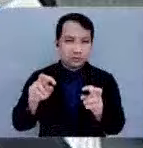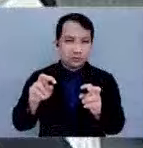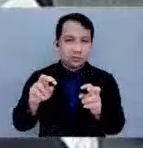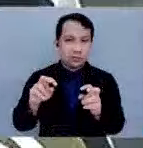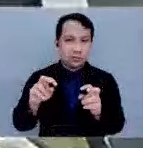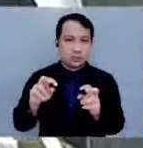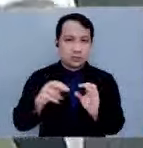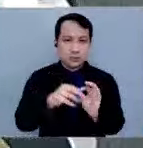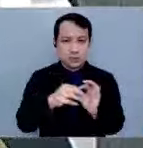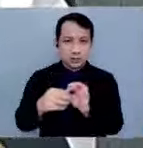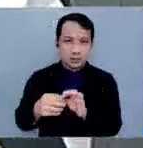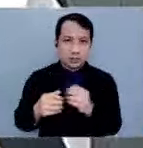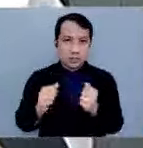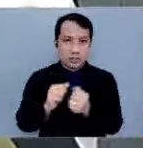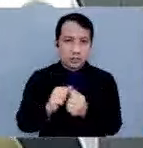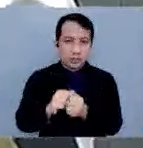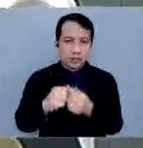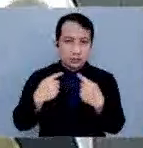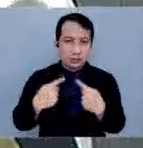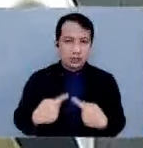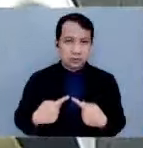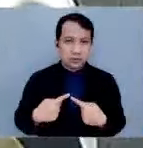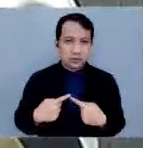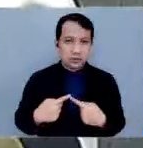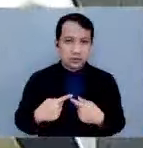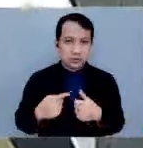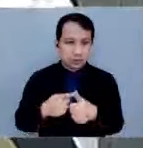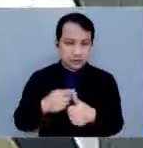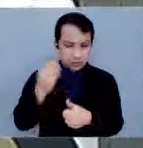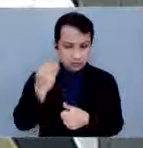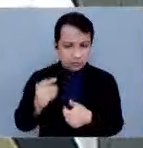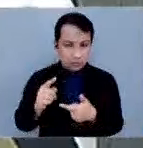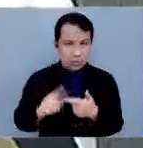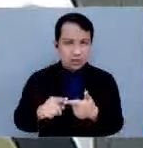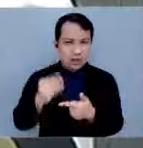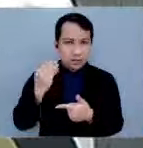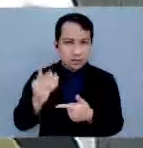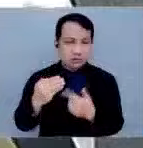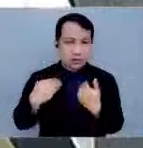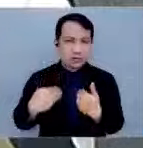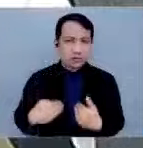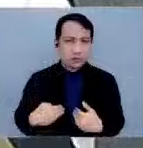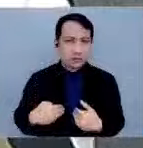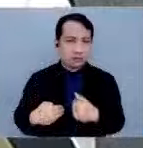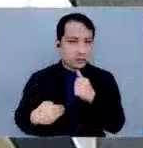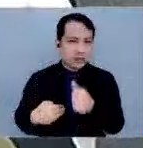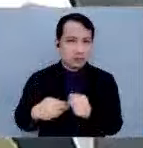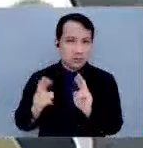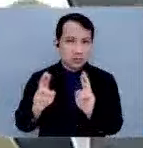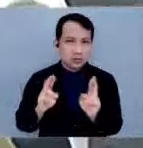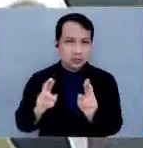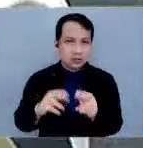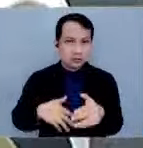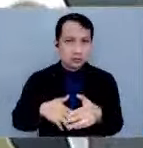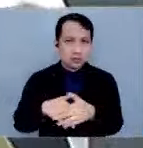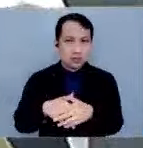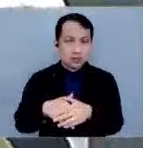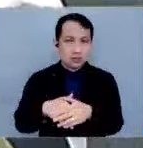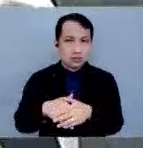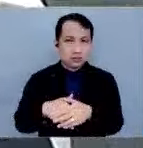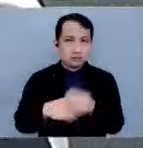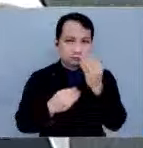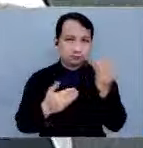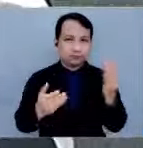live births physically, health-wise, 'di ba? Yung katawan na hindi pa ready for a pregnancy, no? And isa sa